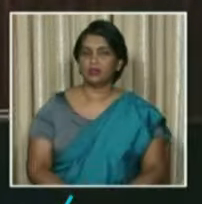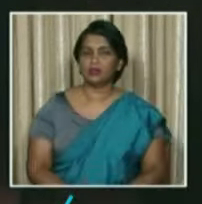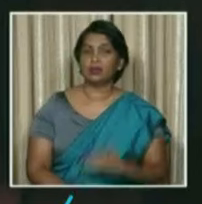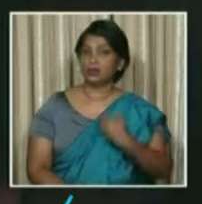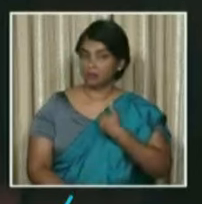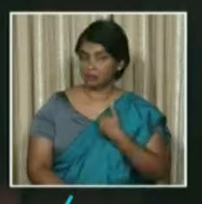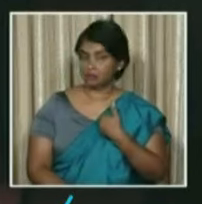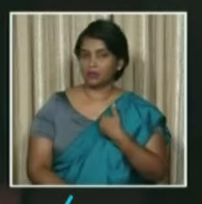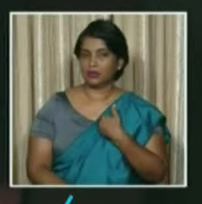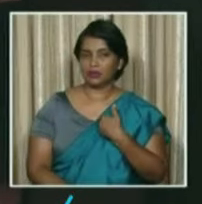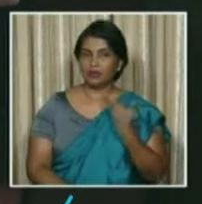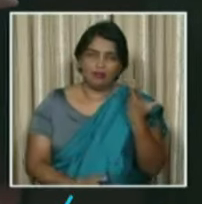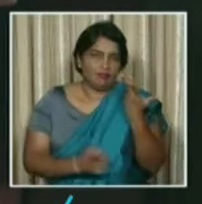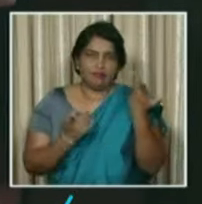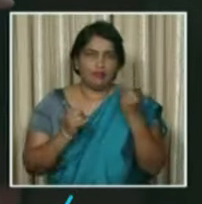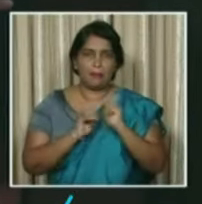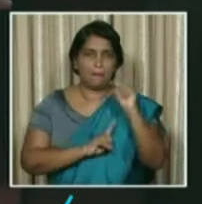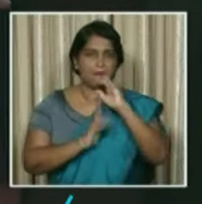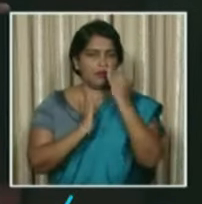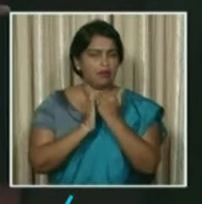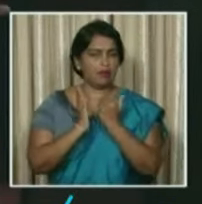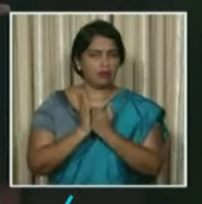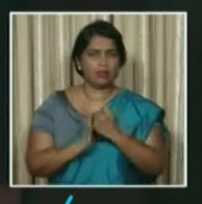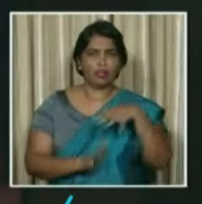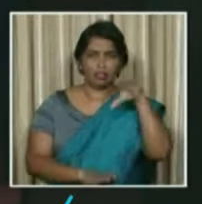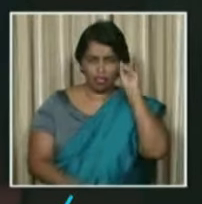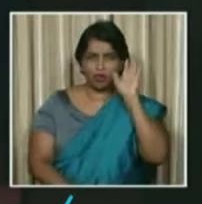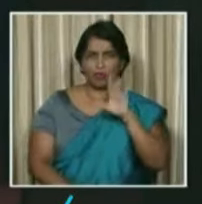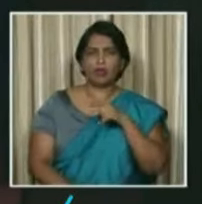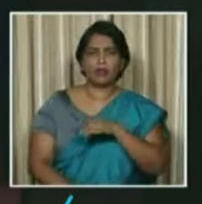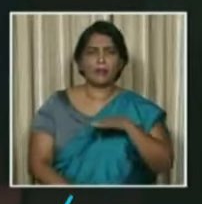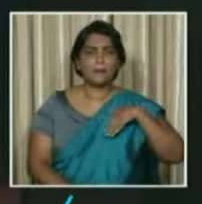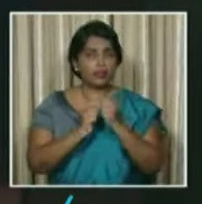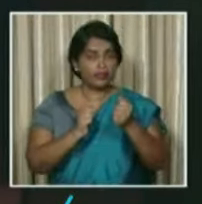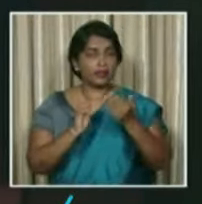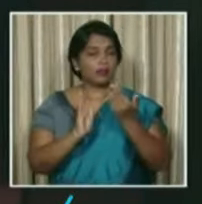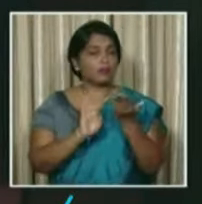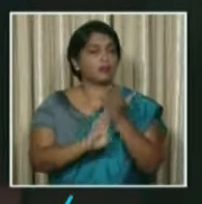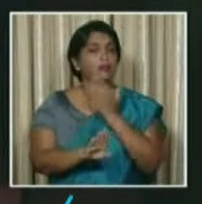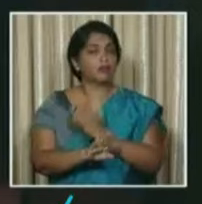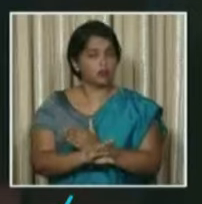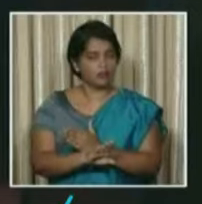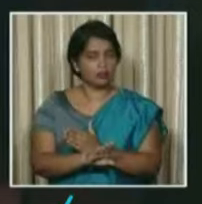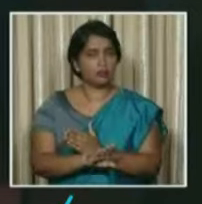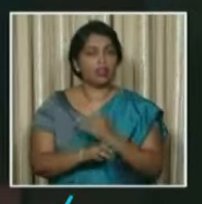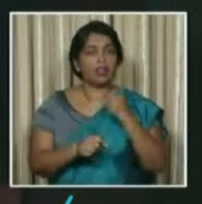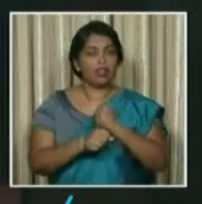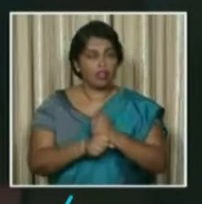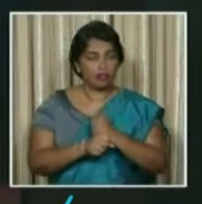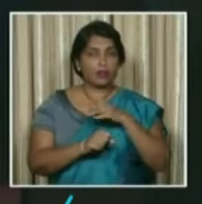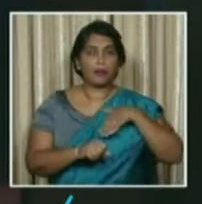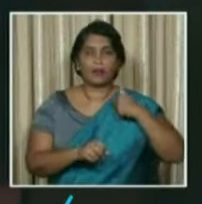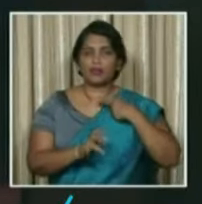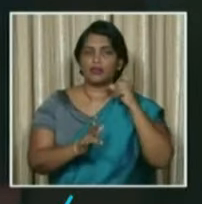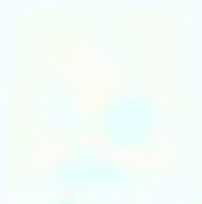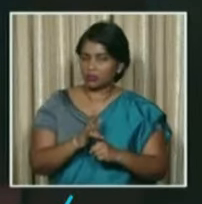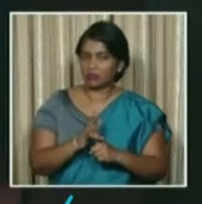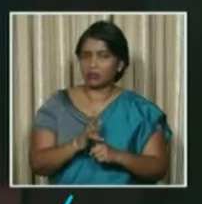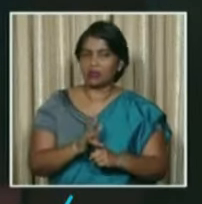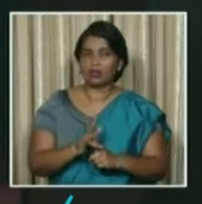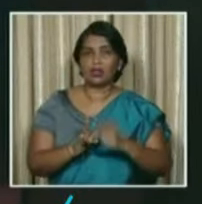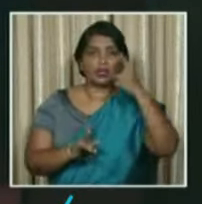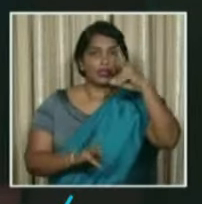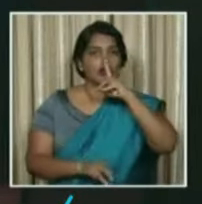කරන්න. මම දන්නේ පාර්ලිමේන්තුවේ න්‍යාය පත්‍රය පිළිබඳව අවබෝධයක් තියෙනට ප්‍රධාන කටයුතු වලට පෙර මම ආණ්ඩු පක්ෂයේ ප්‍රධාන සංවිධායකතුමාගෙනුත්